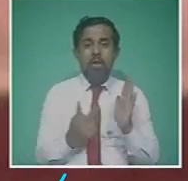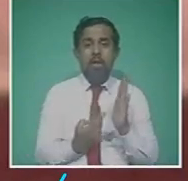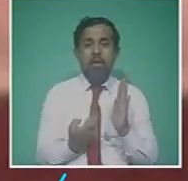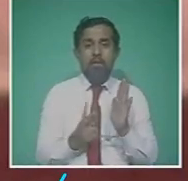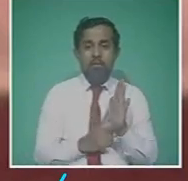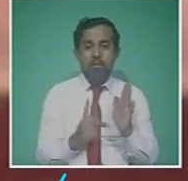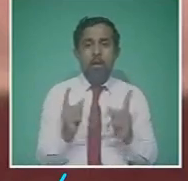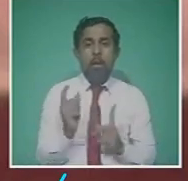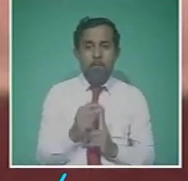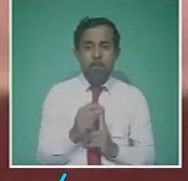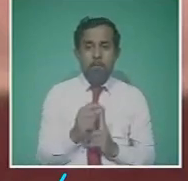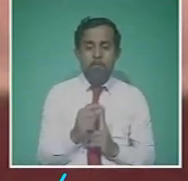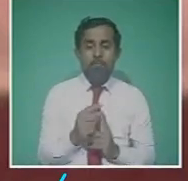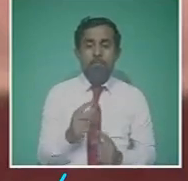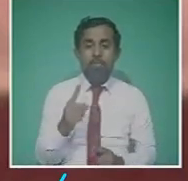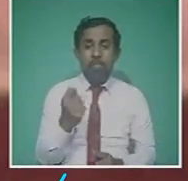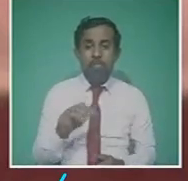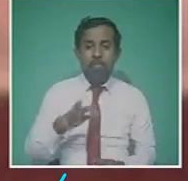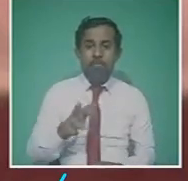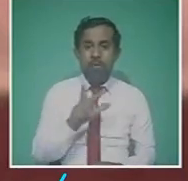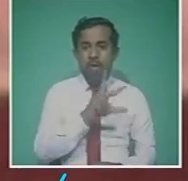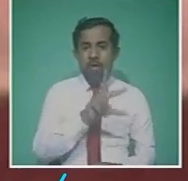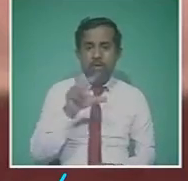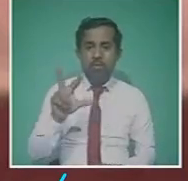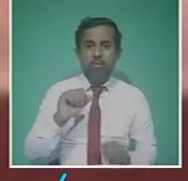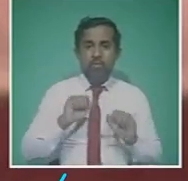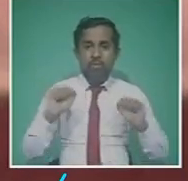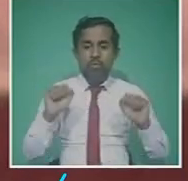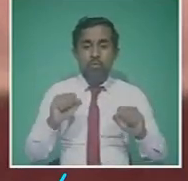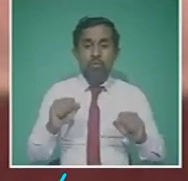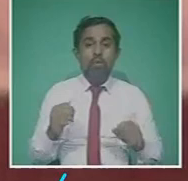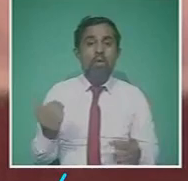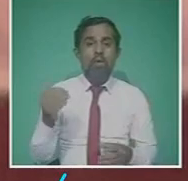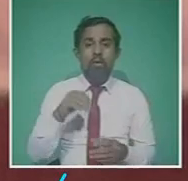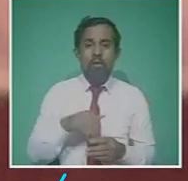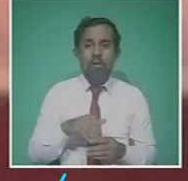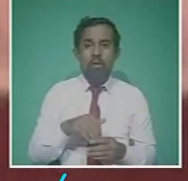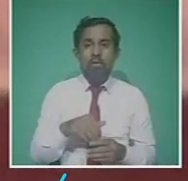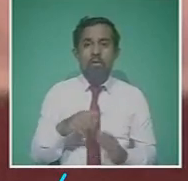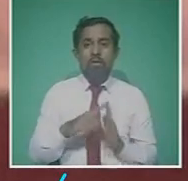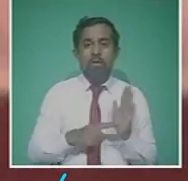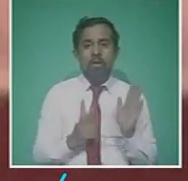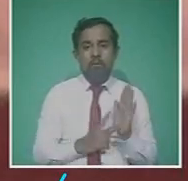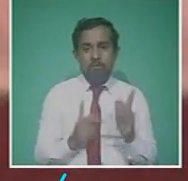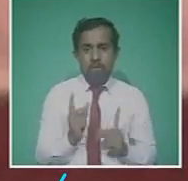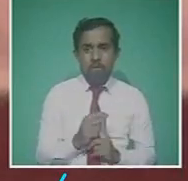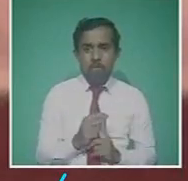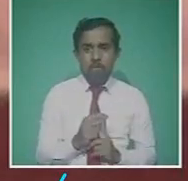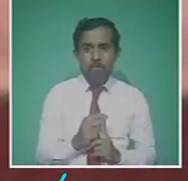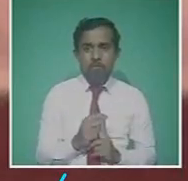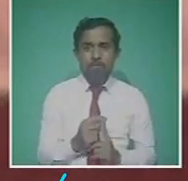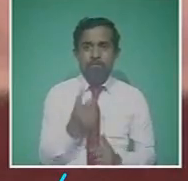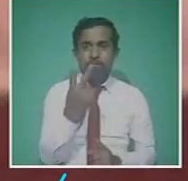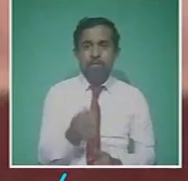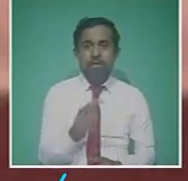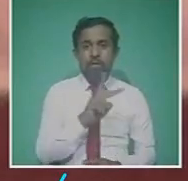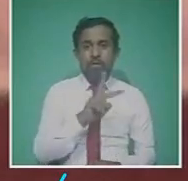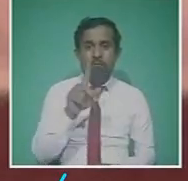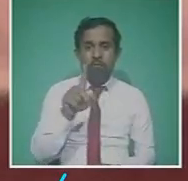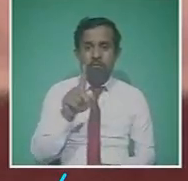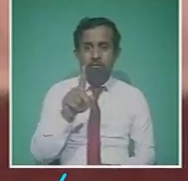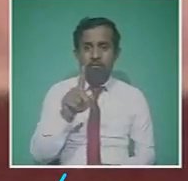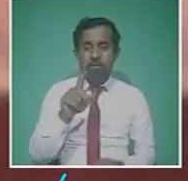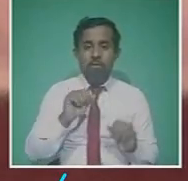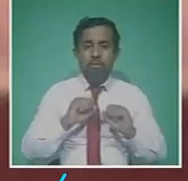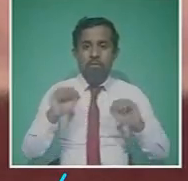පෙරමුණ. 1988 මේ අරගලය මහ පොළොවට ගෙනාවේ ජනතා විමුක්ති පෙරමුණ. 2021